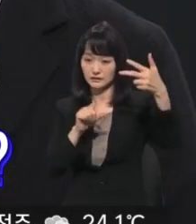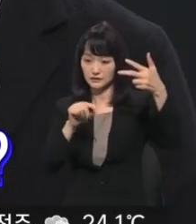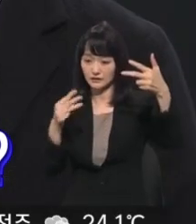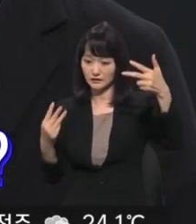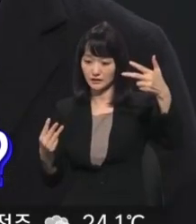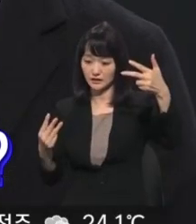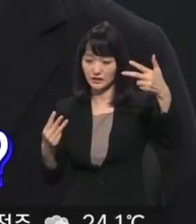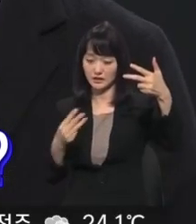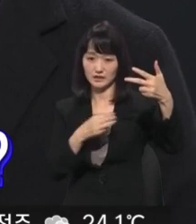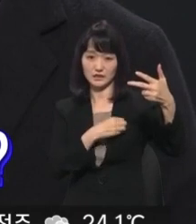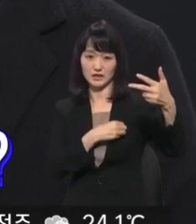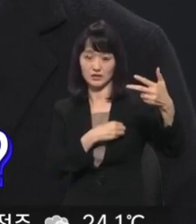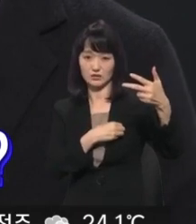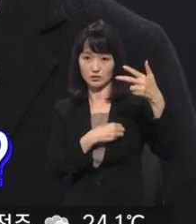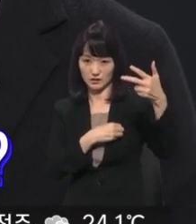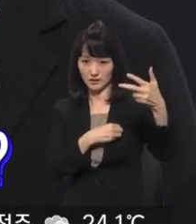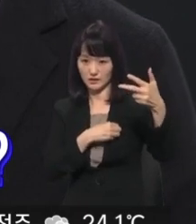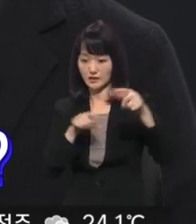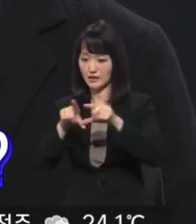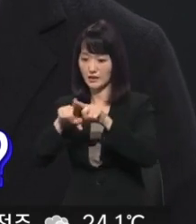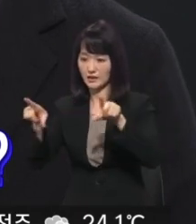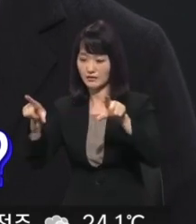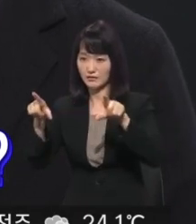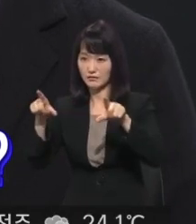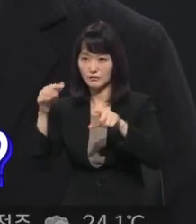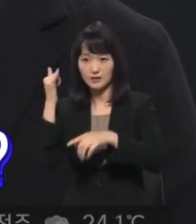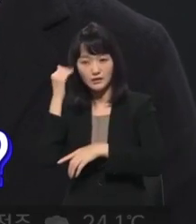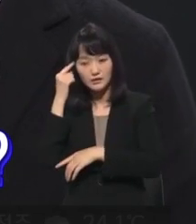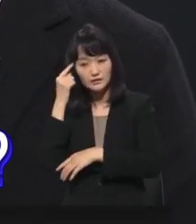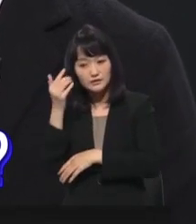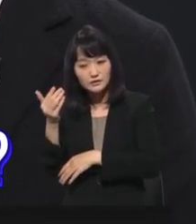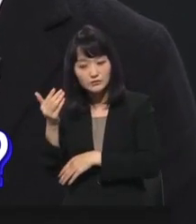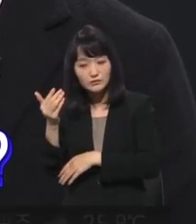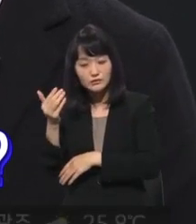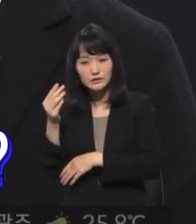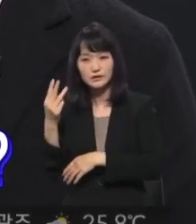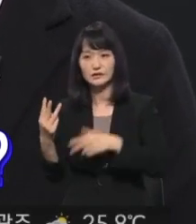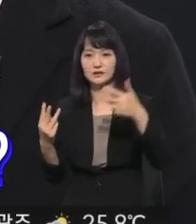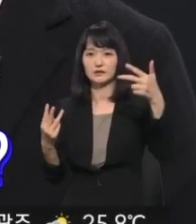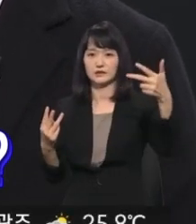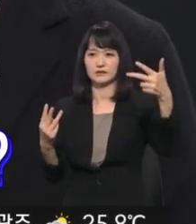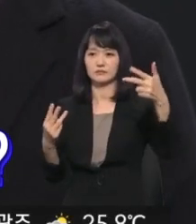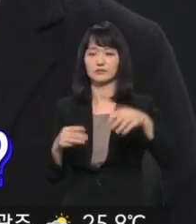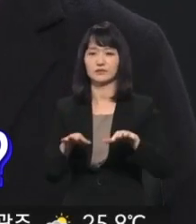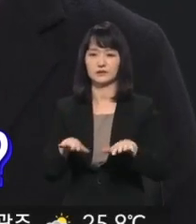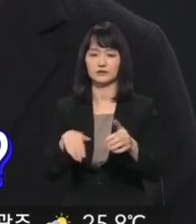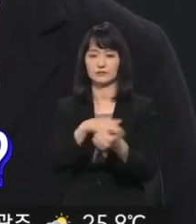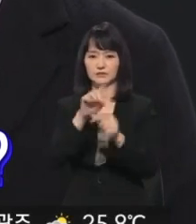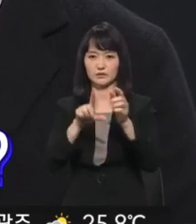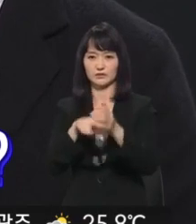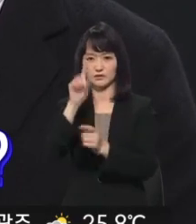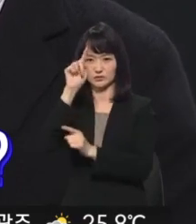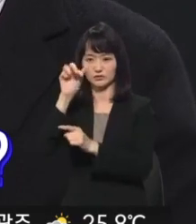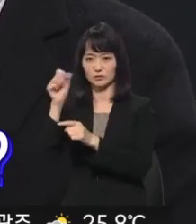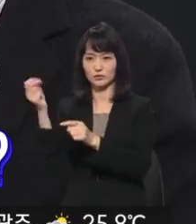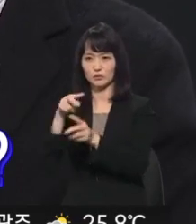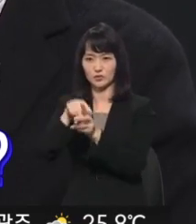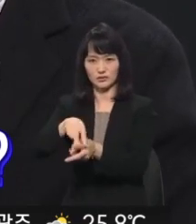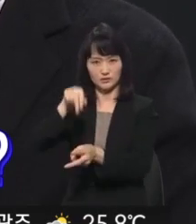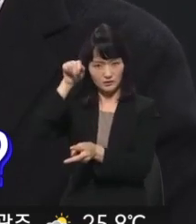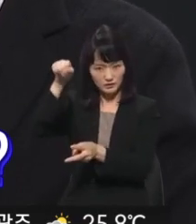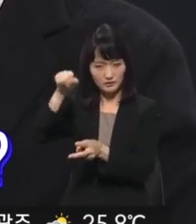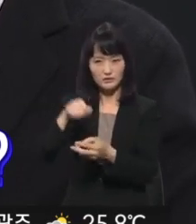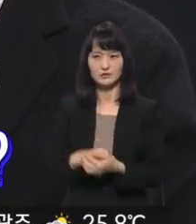70a 일반 여러 32 기 때문에 지금 이 정도 상황에서 잊어서 대표가 또 출마한다 하더라도 아 주류 이게 전통적